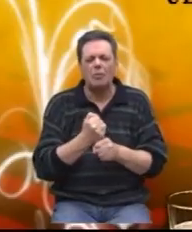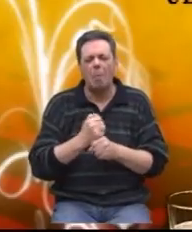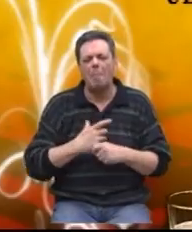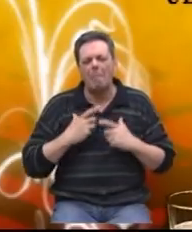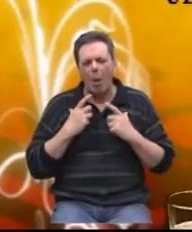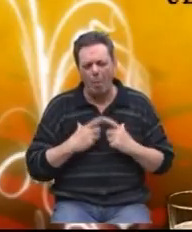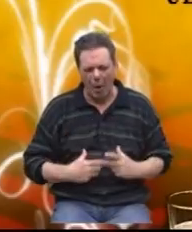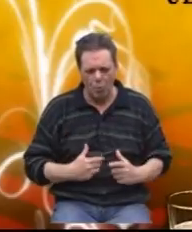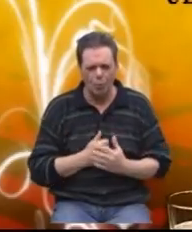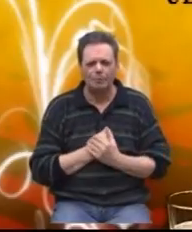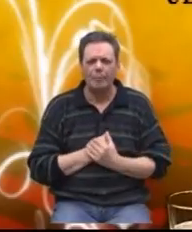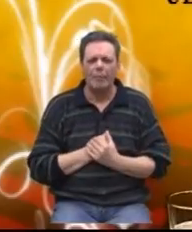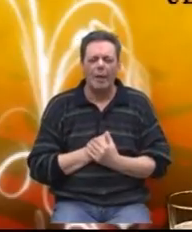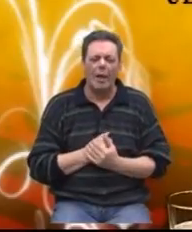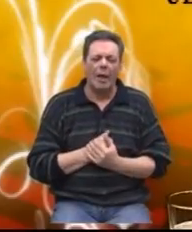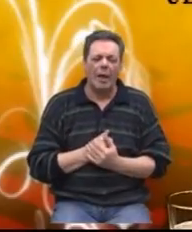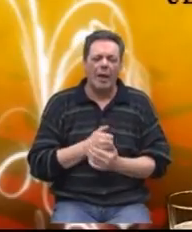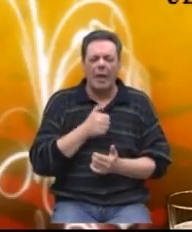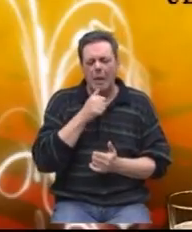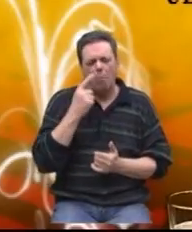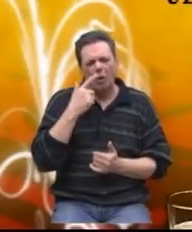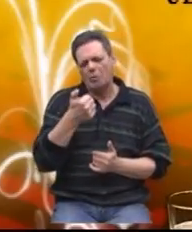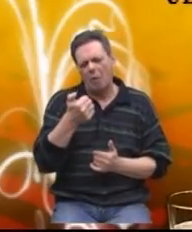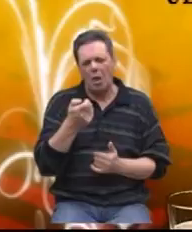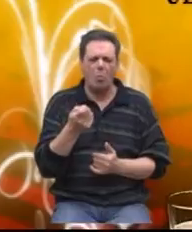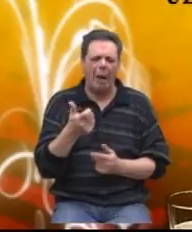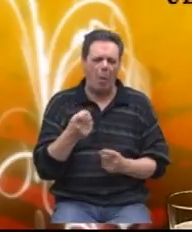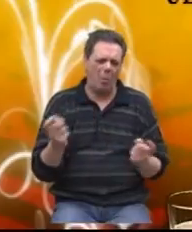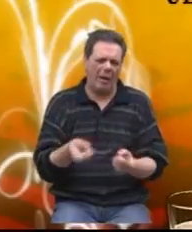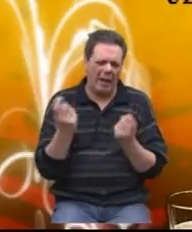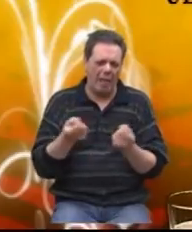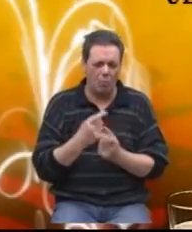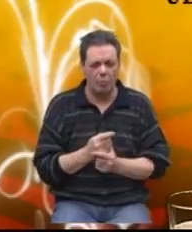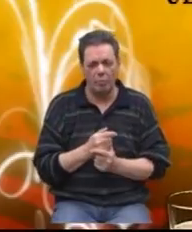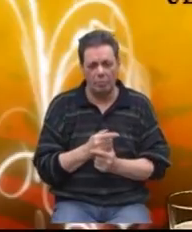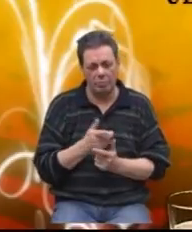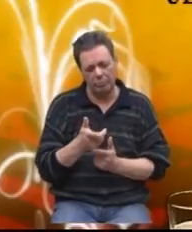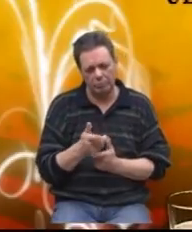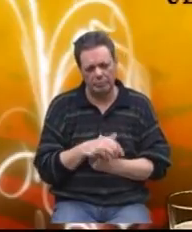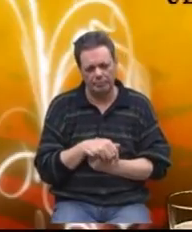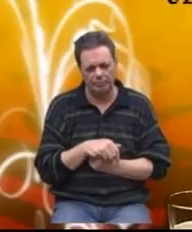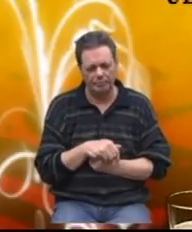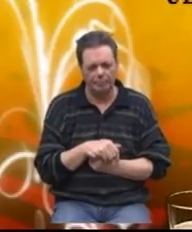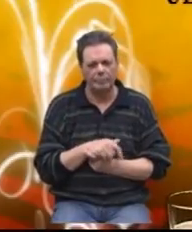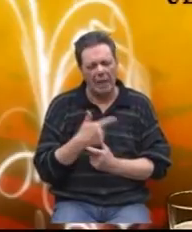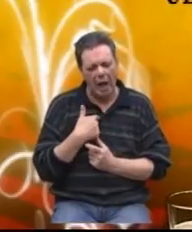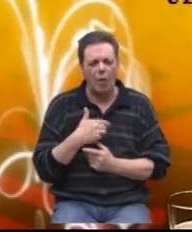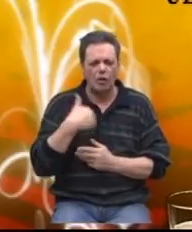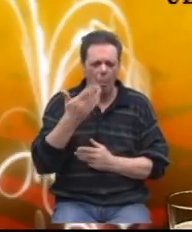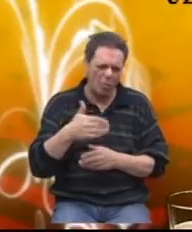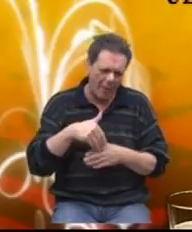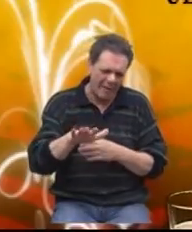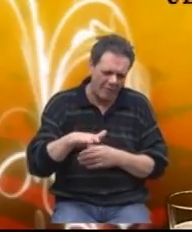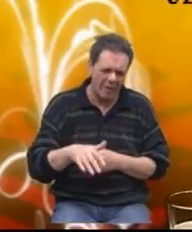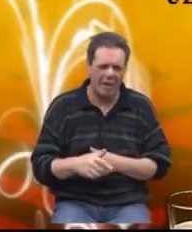evo, ali nemam coffee break. Imam, malo ćemo pogledati jednu reklamu, dotle ćemo mi precizirati što nastavljamo dalje, jer zbog